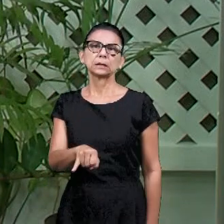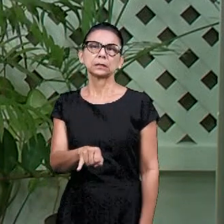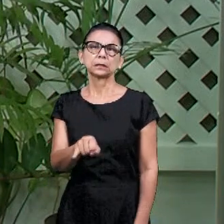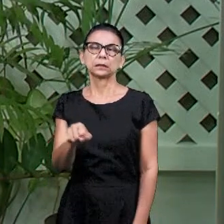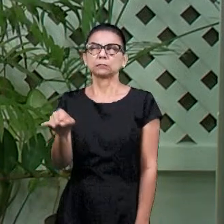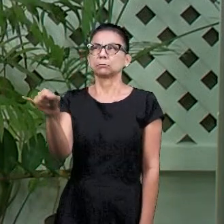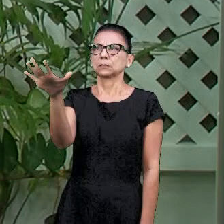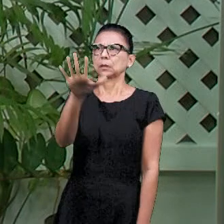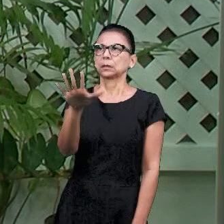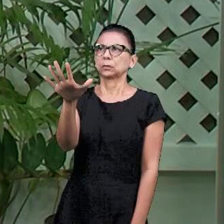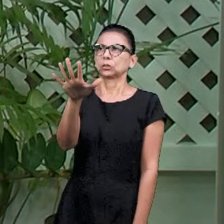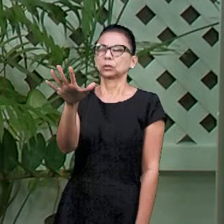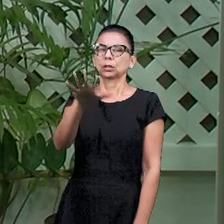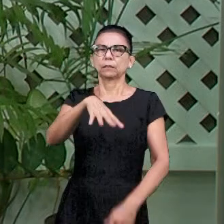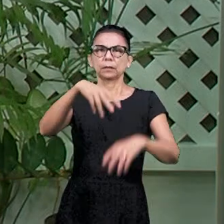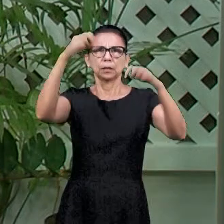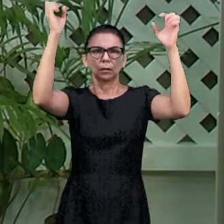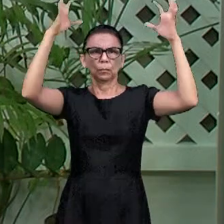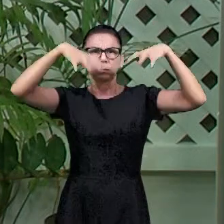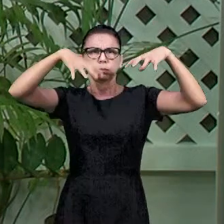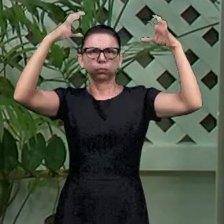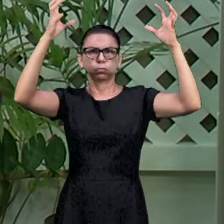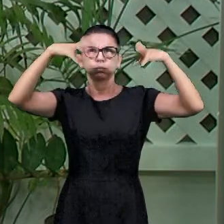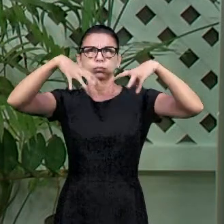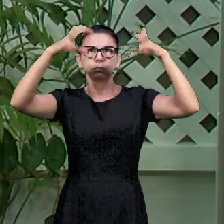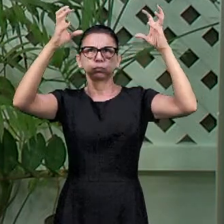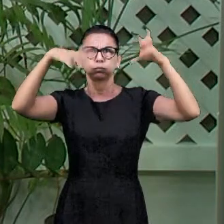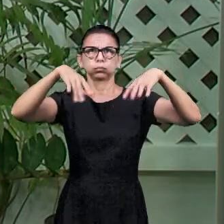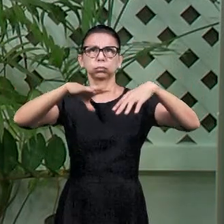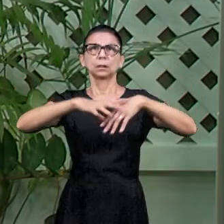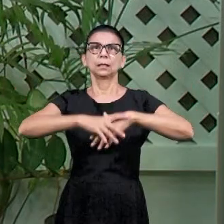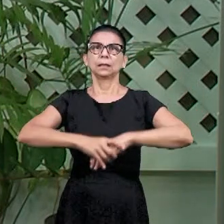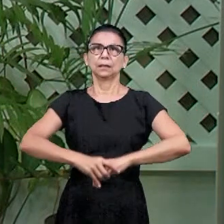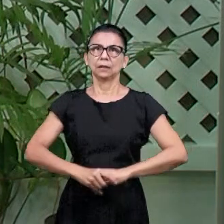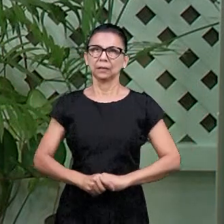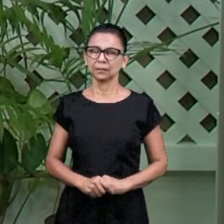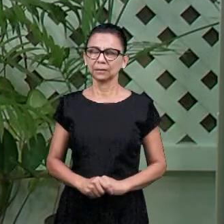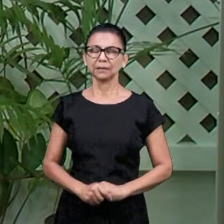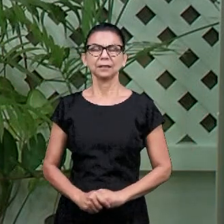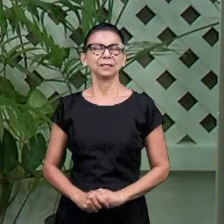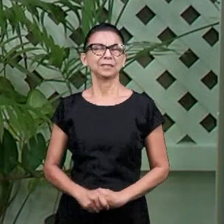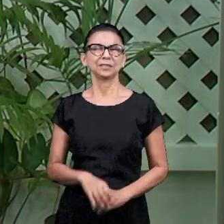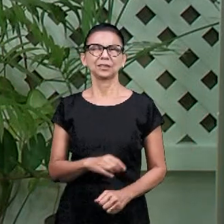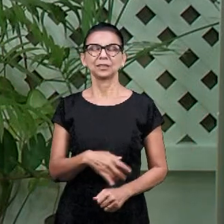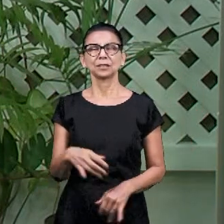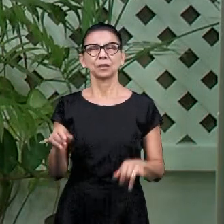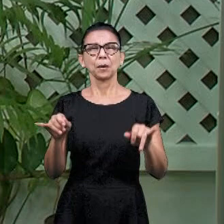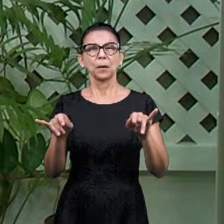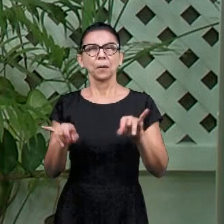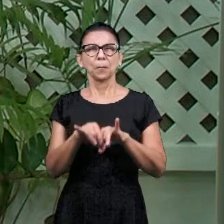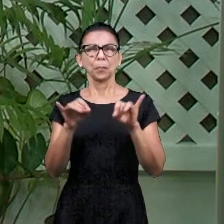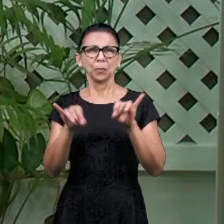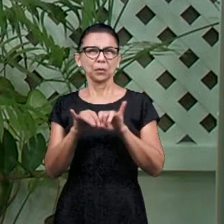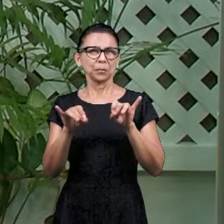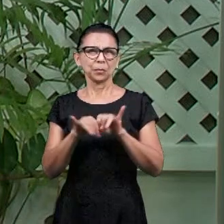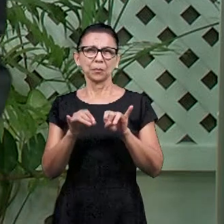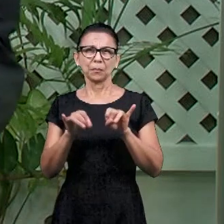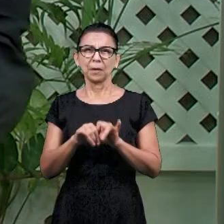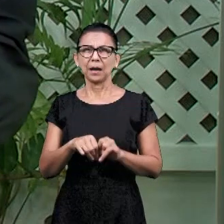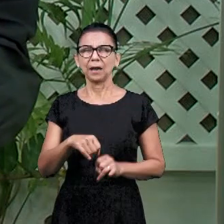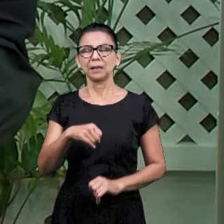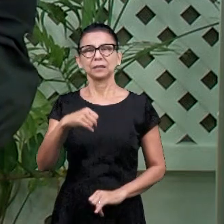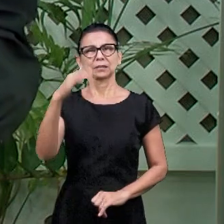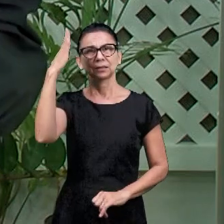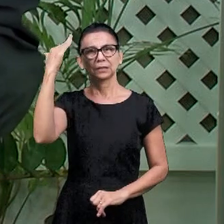quand la pluie va tomber sur la terre. Ah, regardez, il y a un oiseau qui passe par